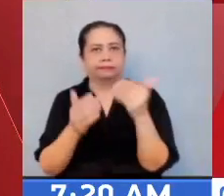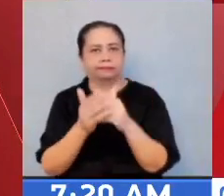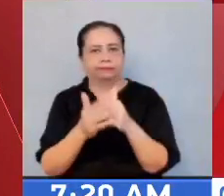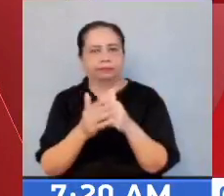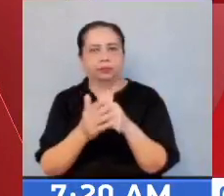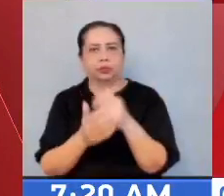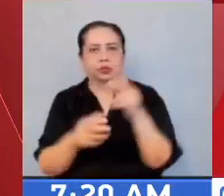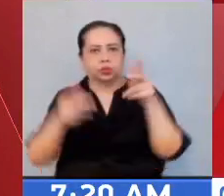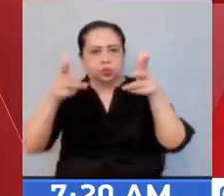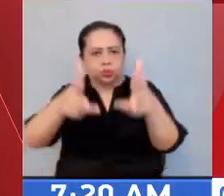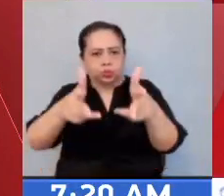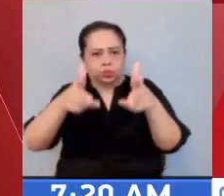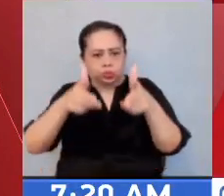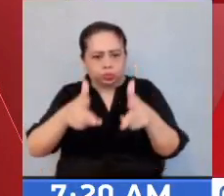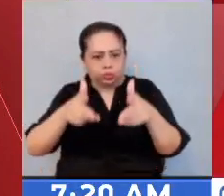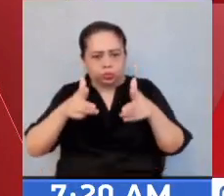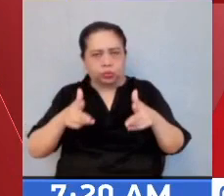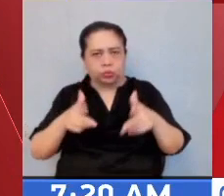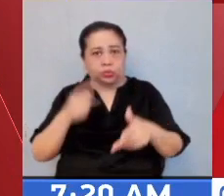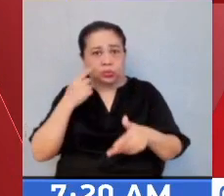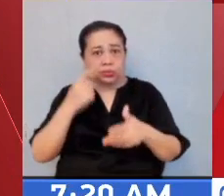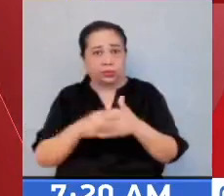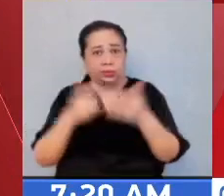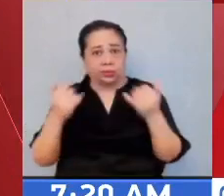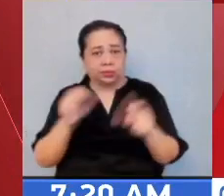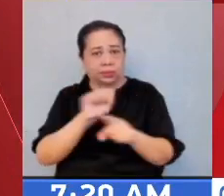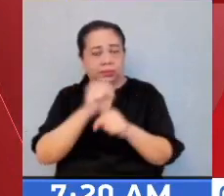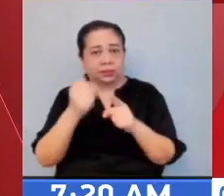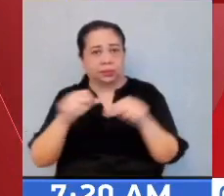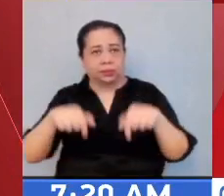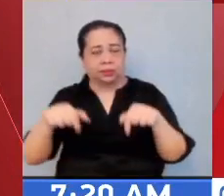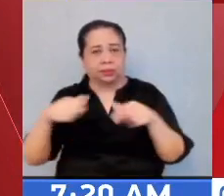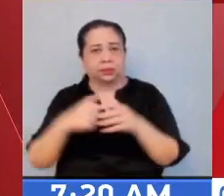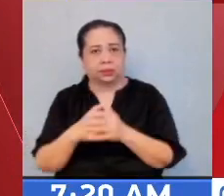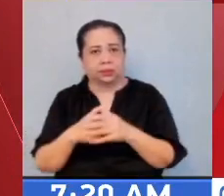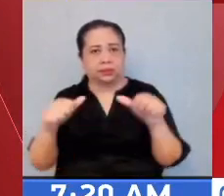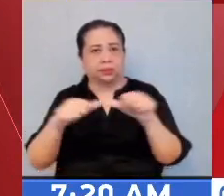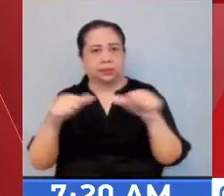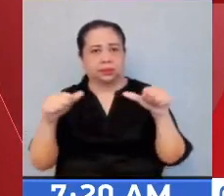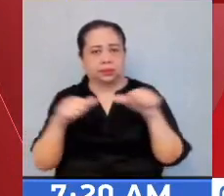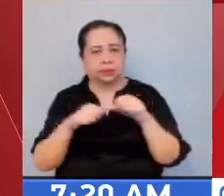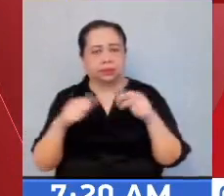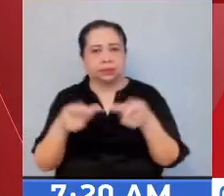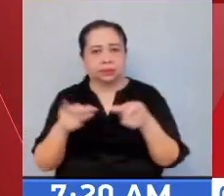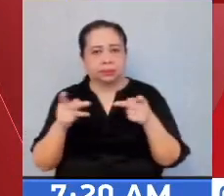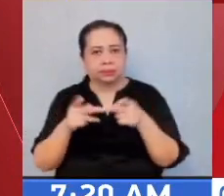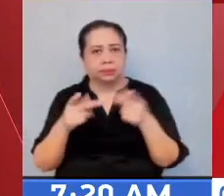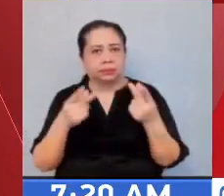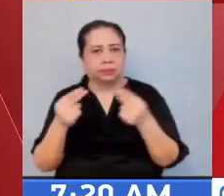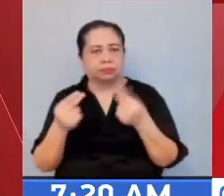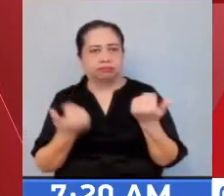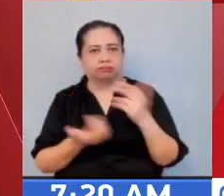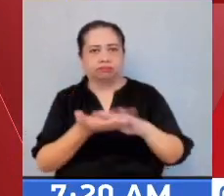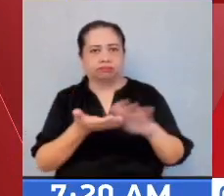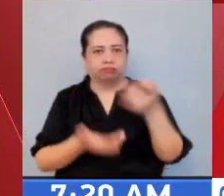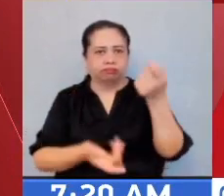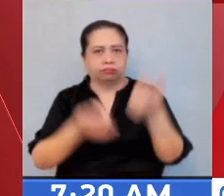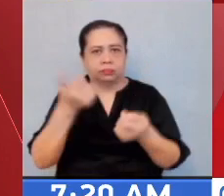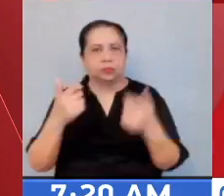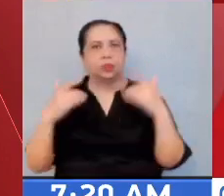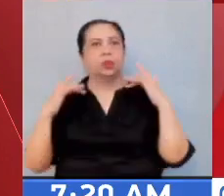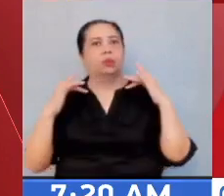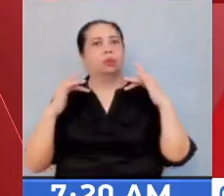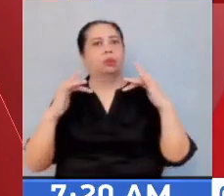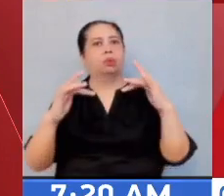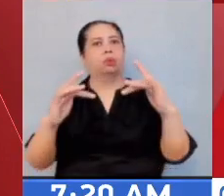kung makikita mo nga yung kasulukuyang sitwasyon ngayon doon sa area o sa lugar na isinagawa yung clearing operations, maaliwalas pala yung lugar kung